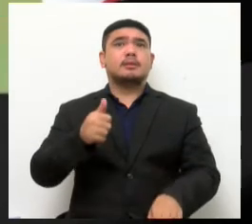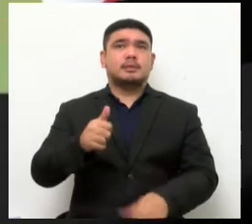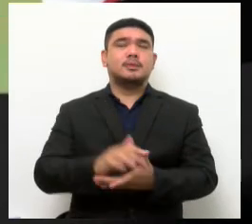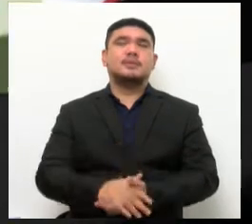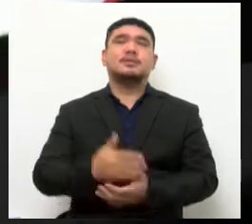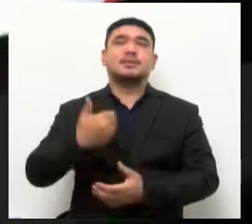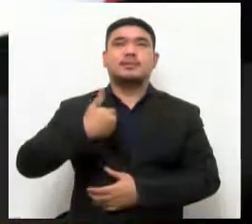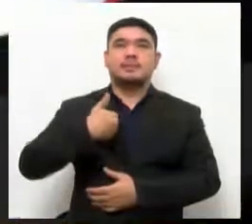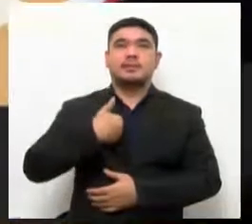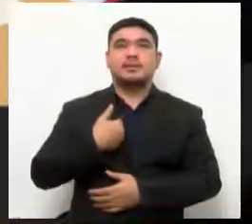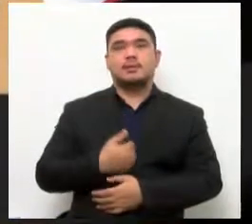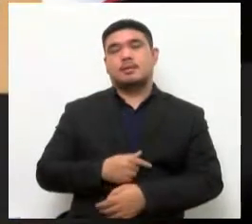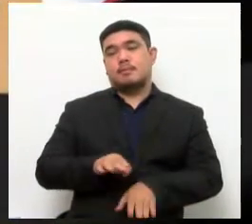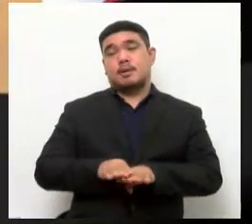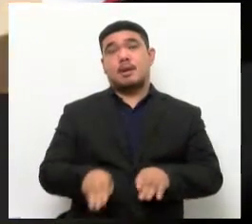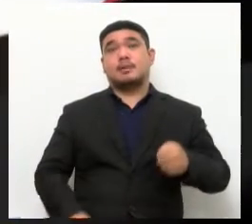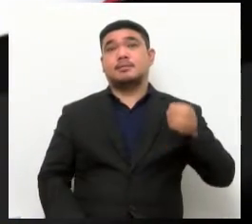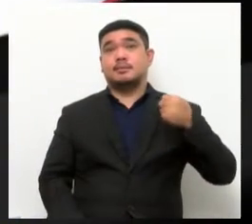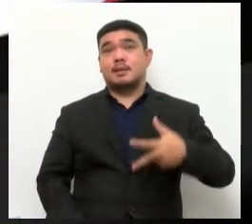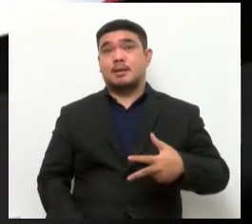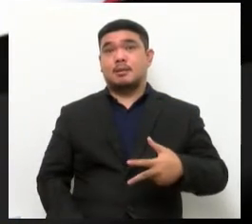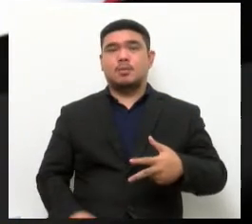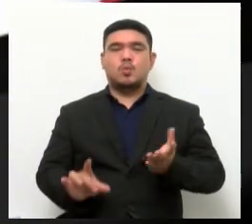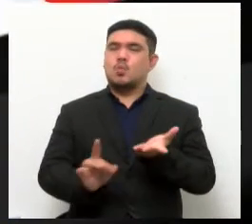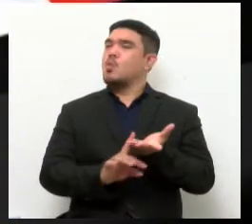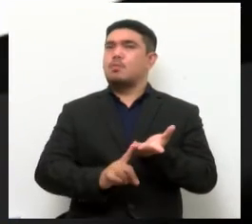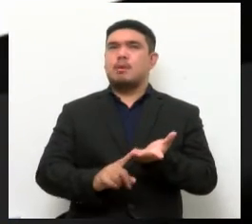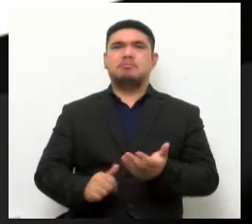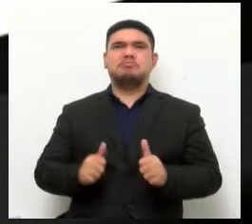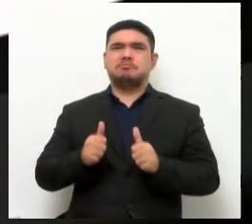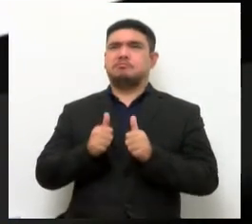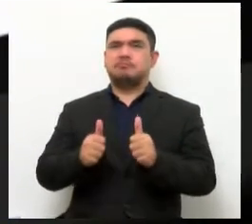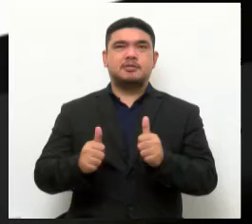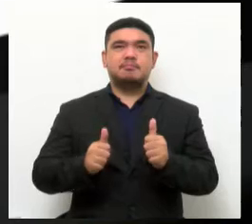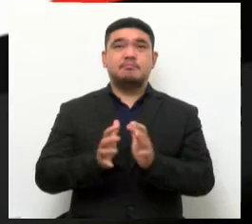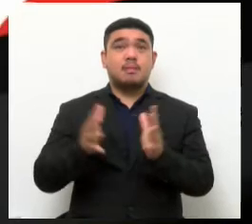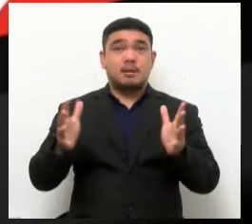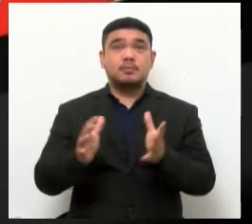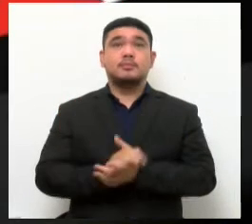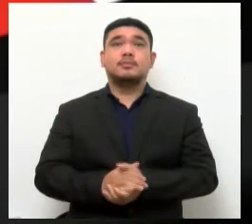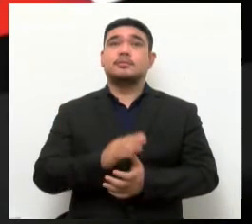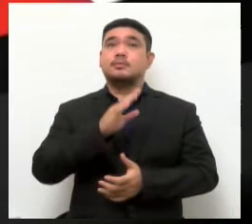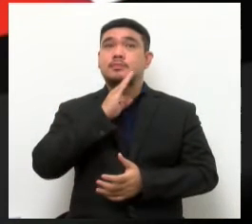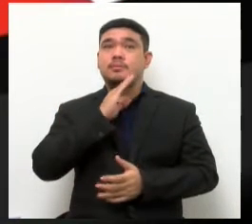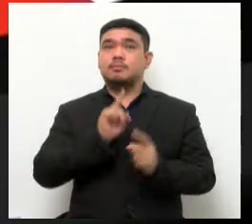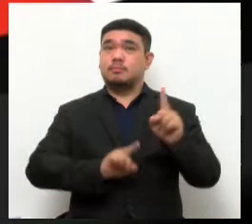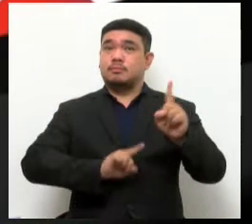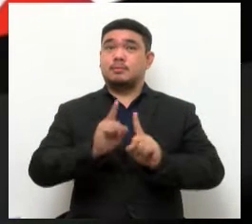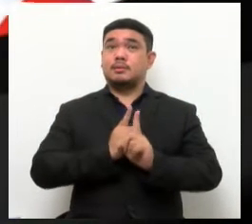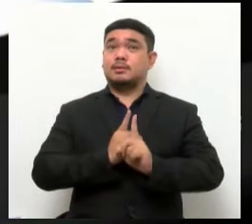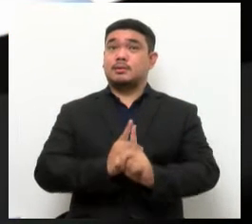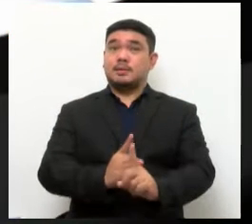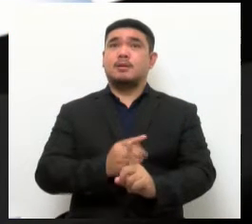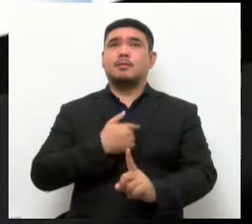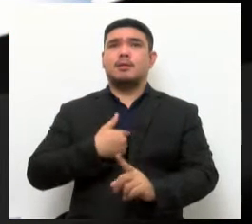ศึกษาทั้ง3มาตรฐานอยู่ในระดับคุณภาพดีเยี่ยม ผลการประเมินตัวชี้วัดตามมาตรการป